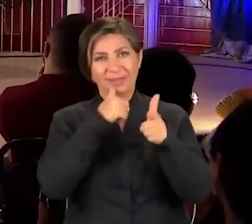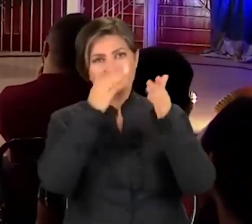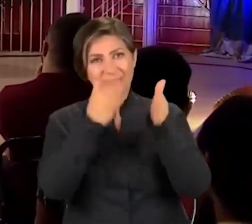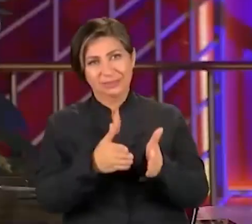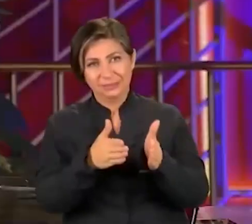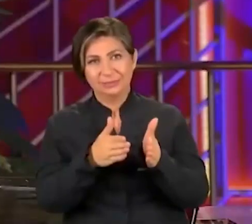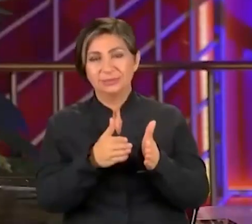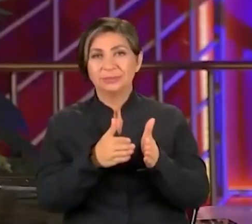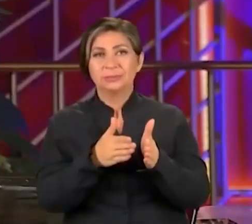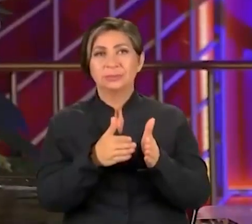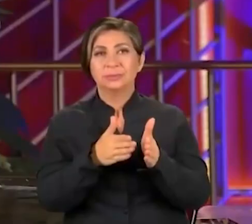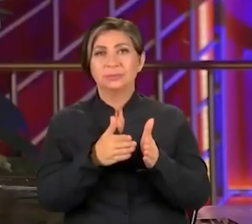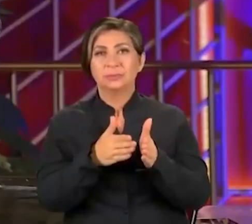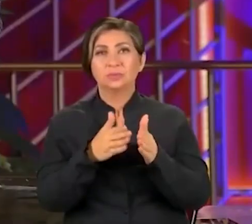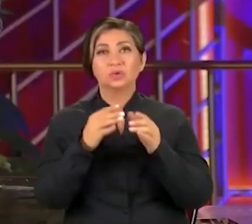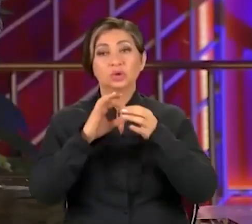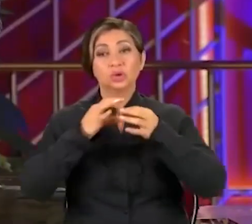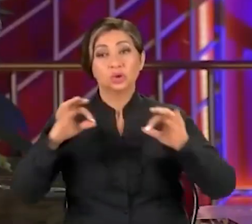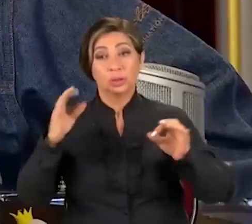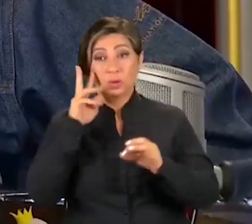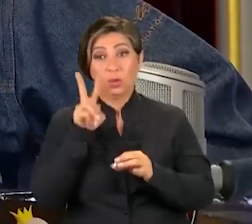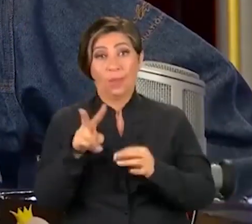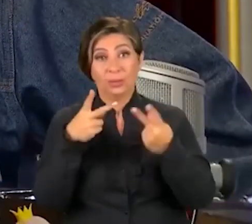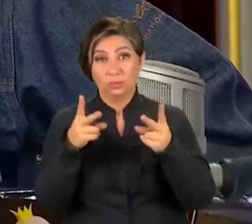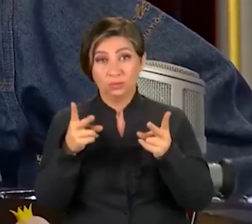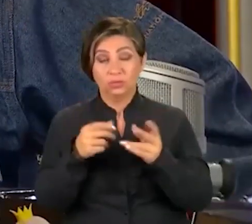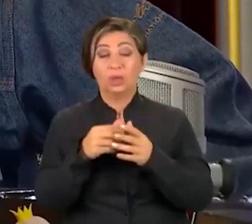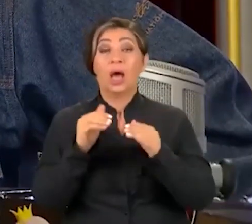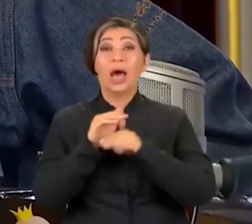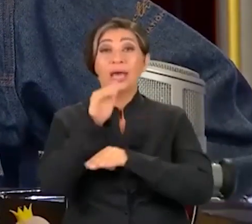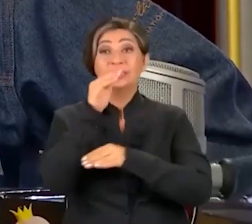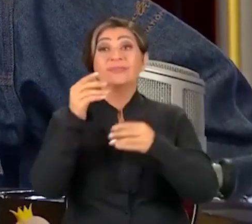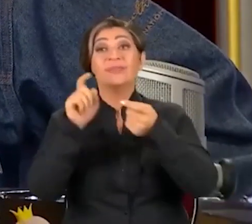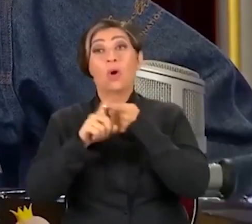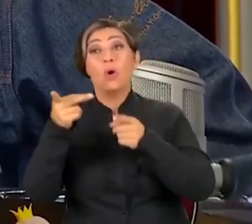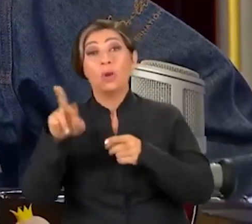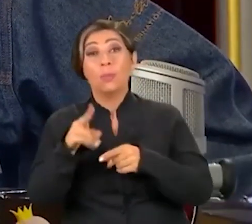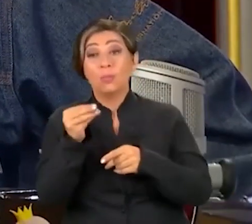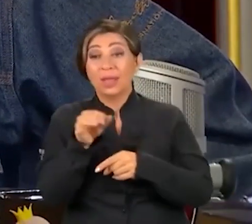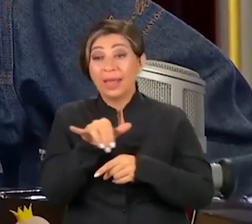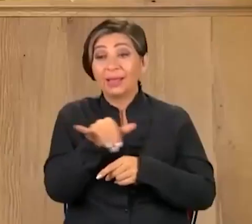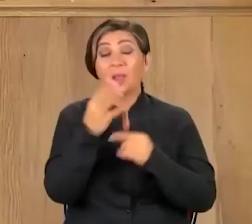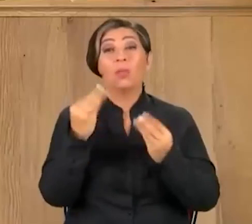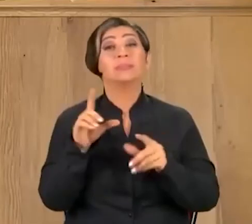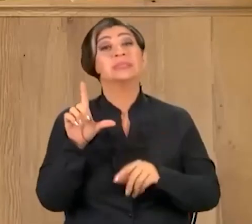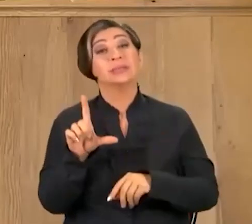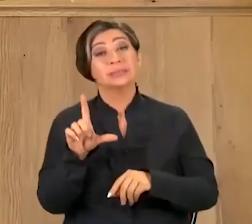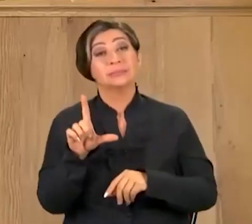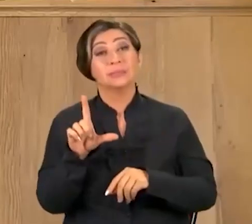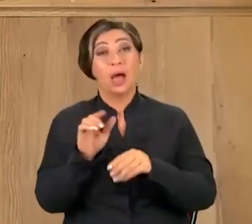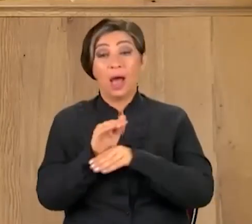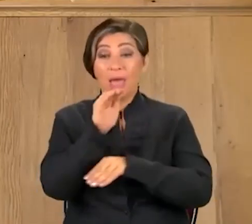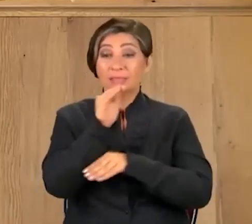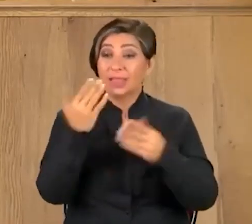adamsın. Yani sözlerinde de bu ortaya çıkıyor. Hayata ve ölüme bu kadar yakın olmamız gerekiyor. Yani